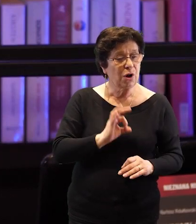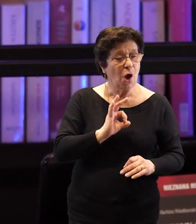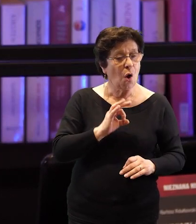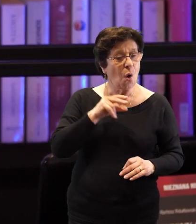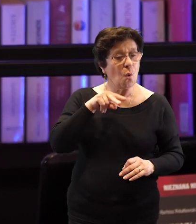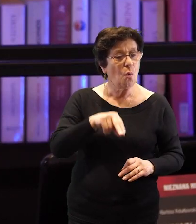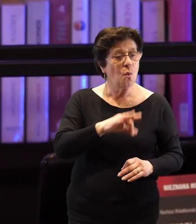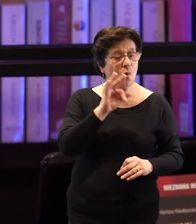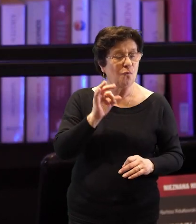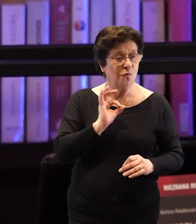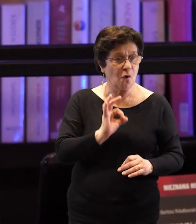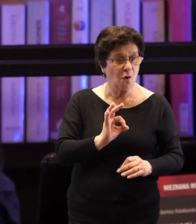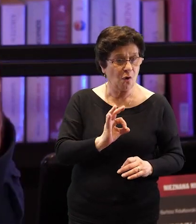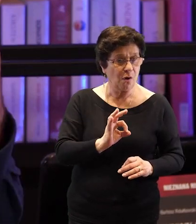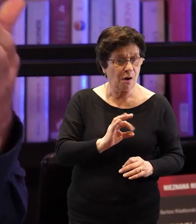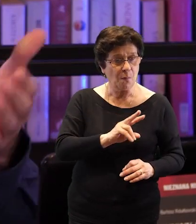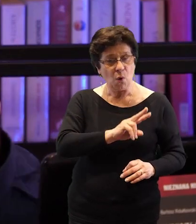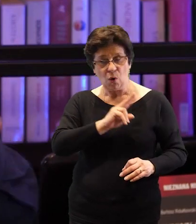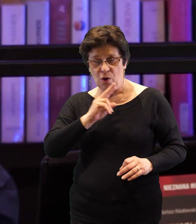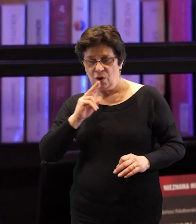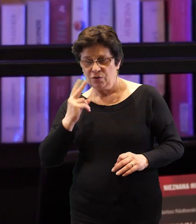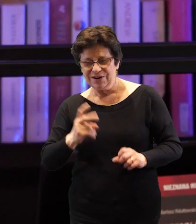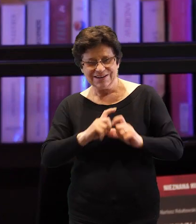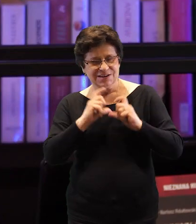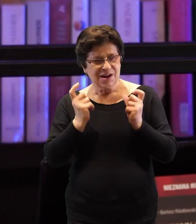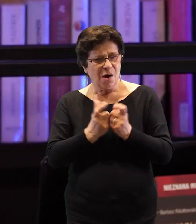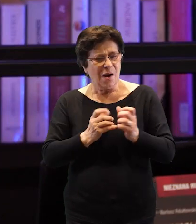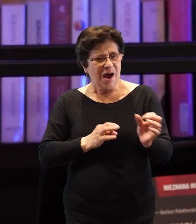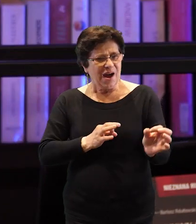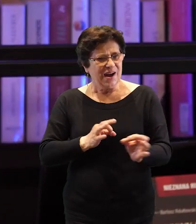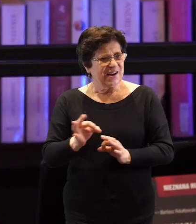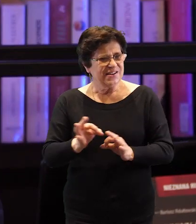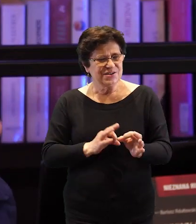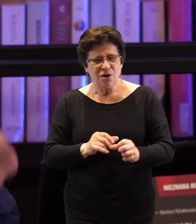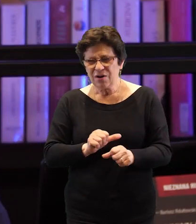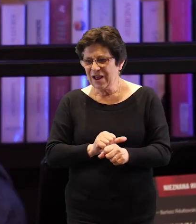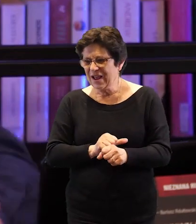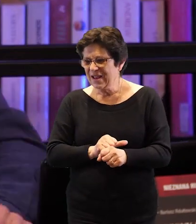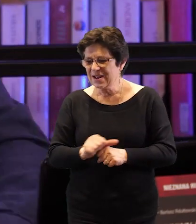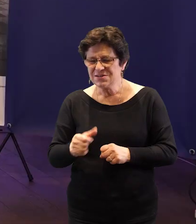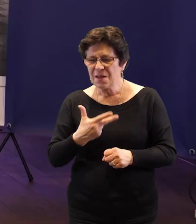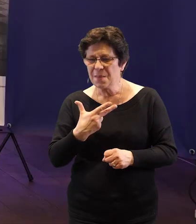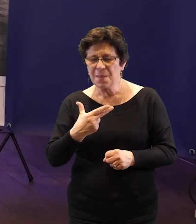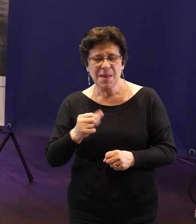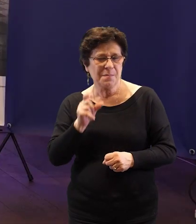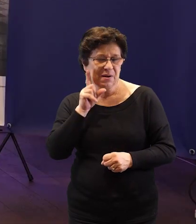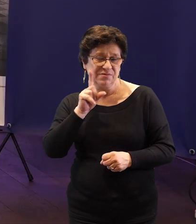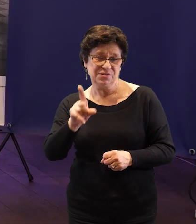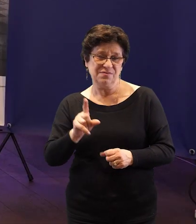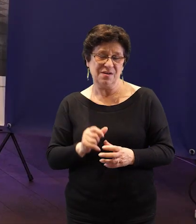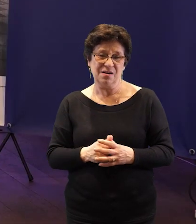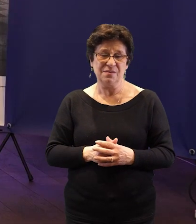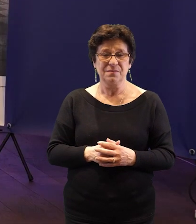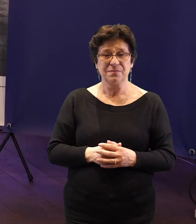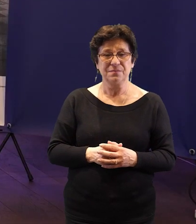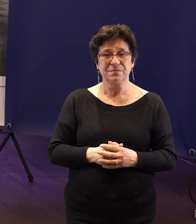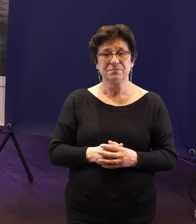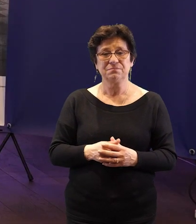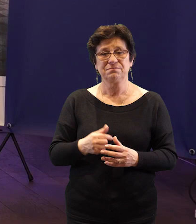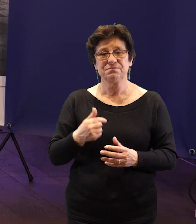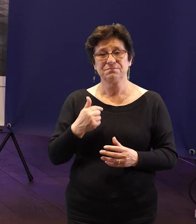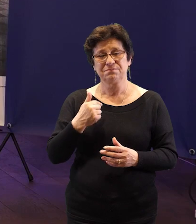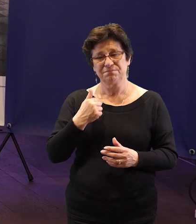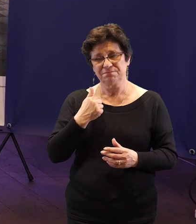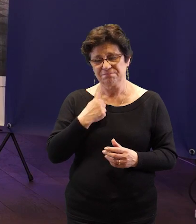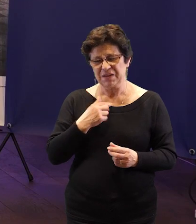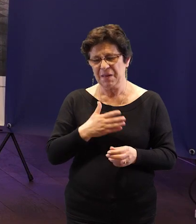a po drugie mogłem zobaczyć, że ta cała historia jest niewiarygodna, nierzetelna. No i postanowiłem